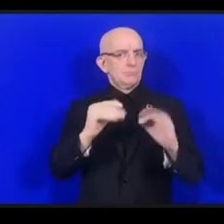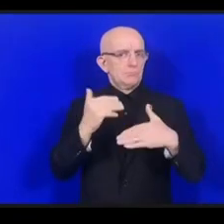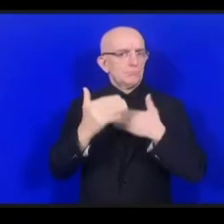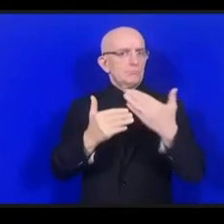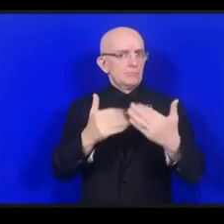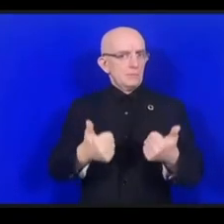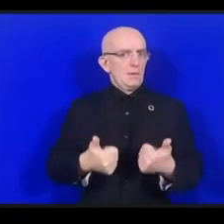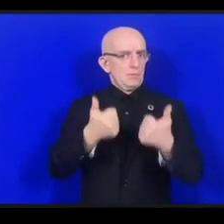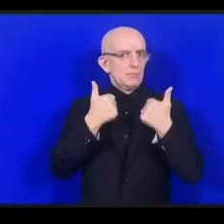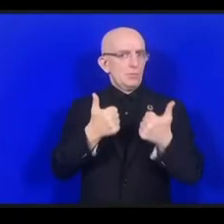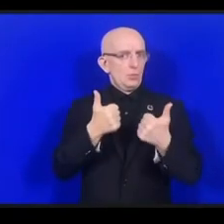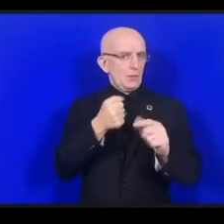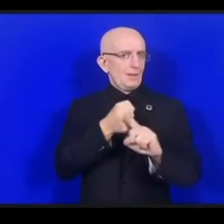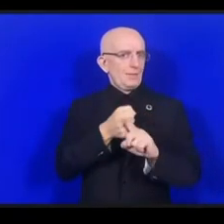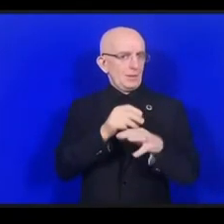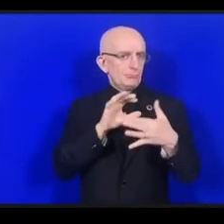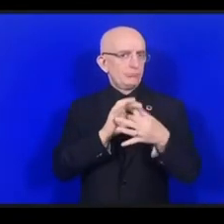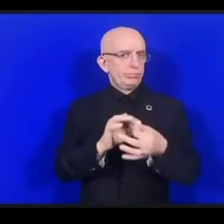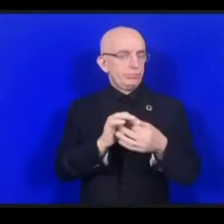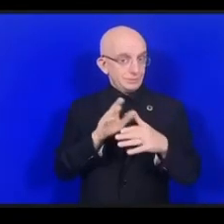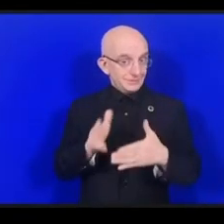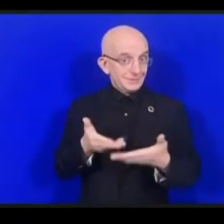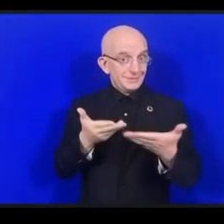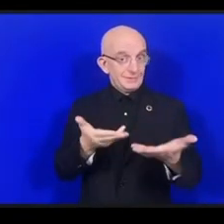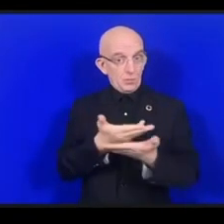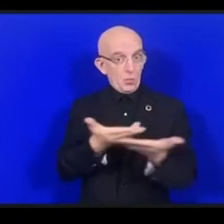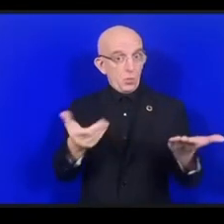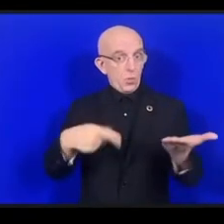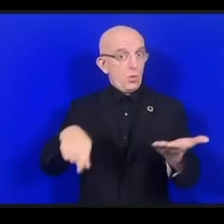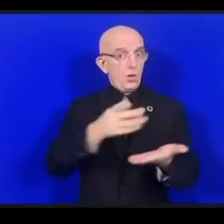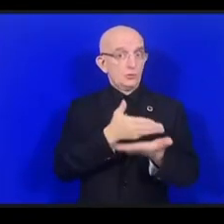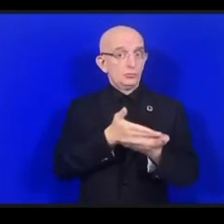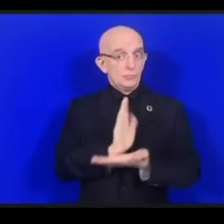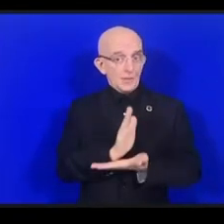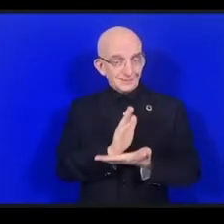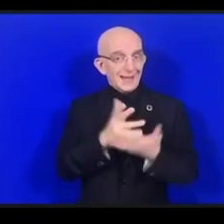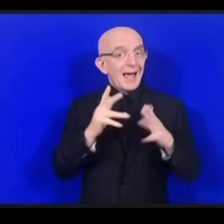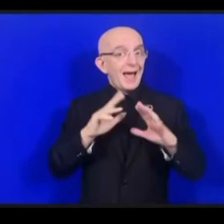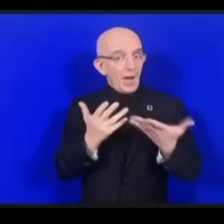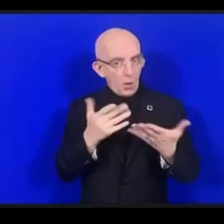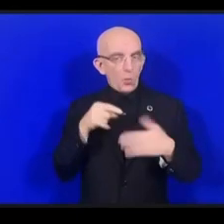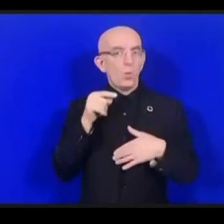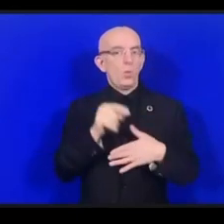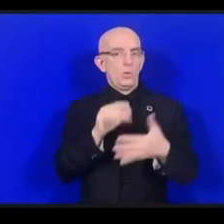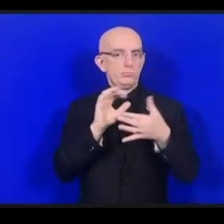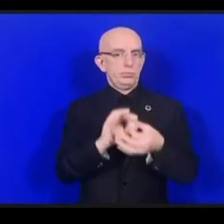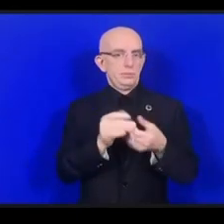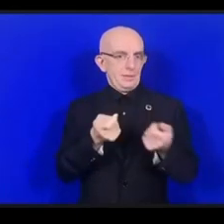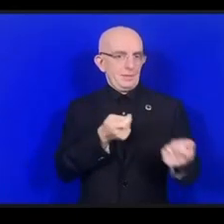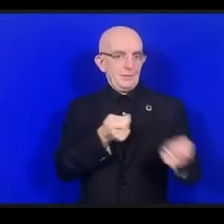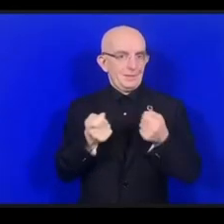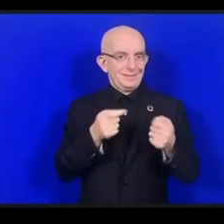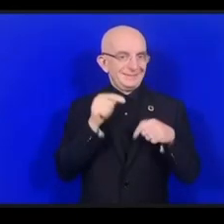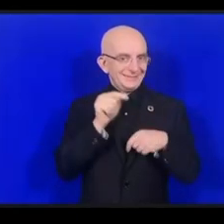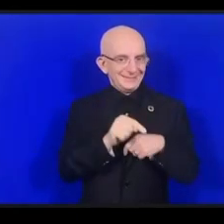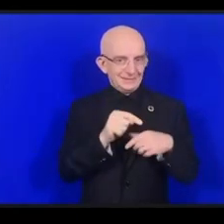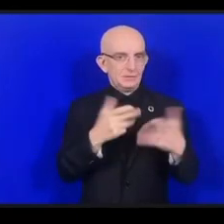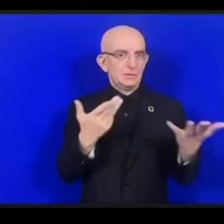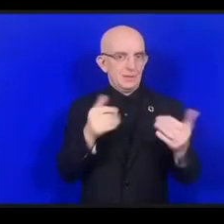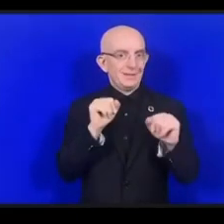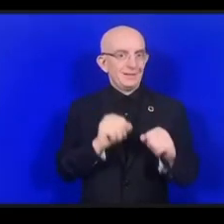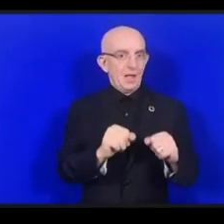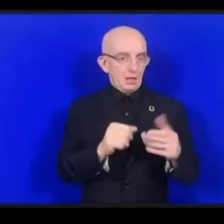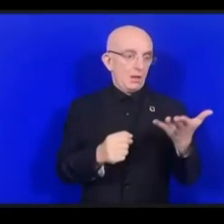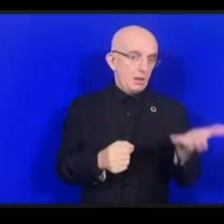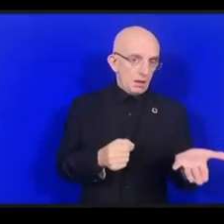尤其是要让大家能够自由的获取信息。所以对我们而言呢，对于图书馆而言，我们就